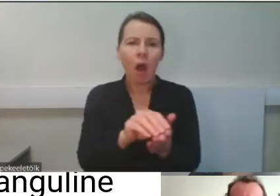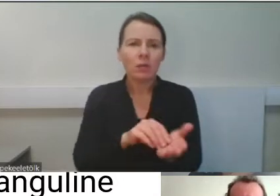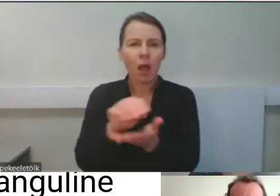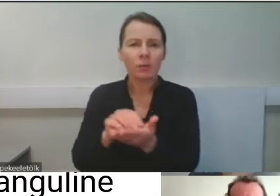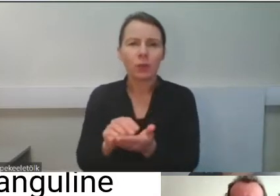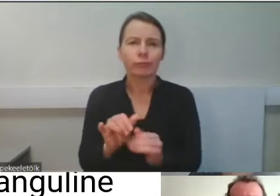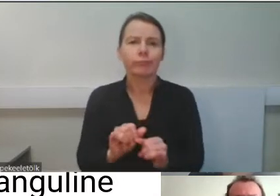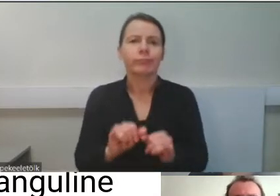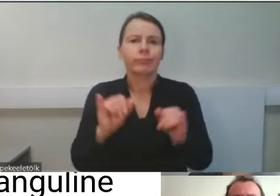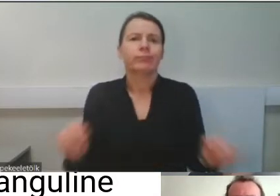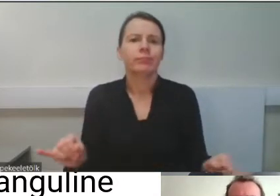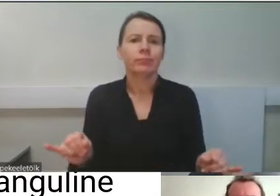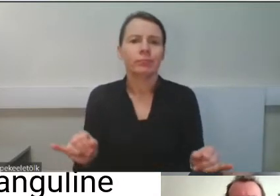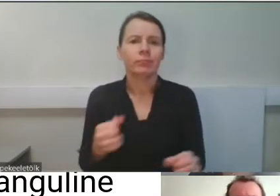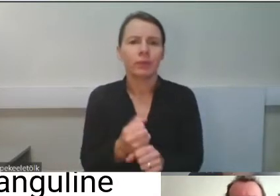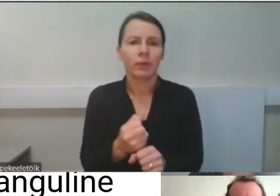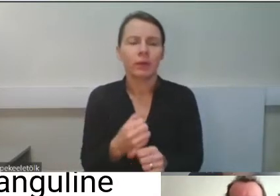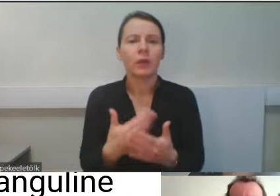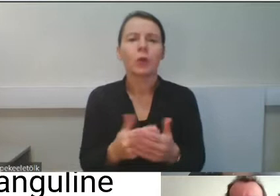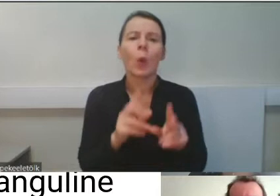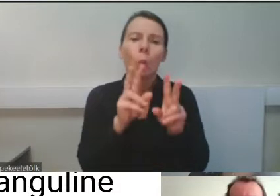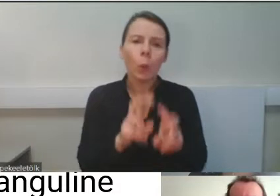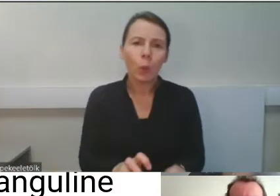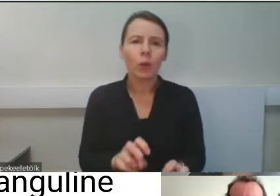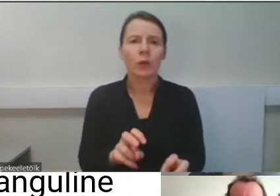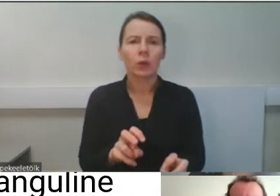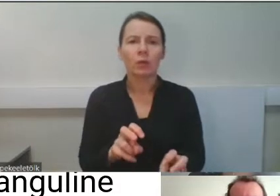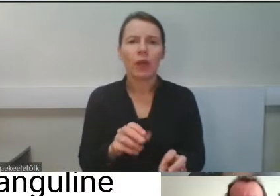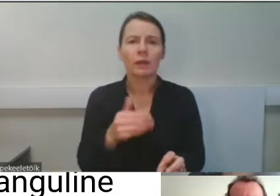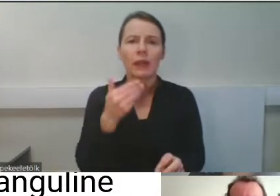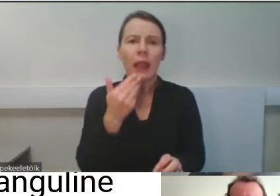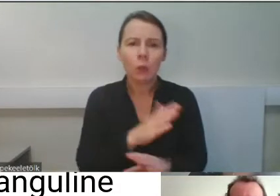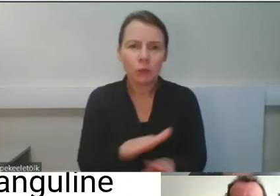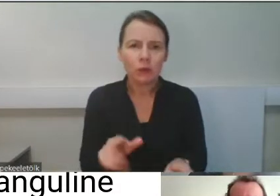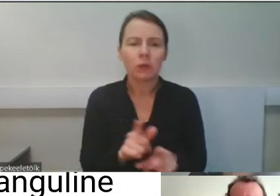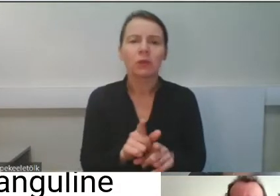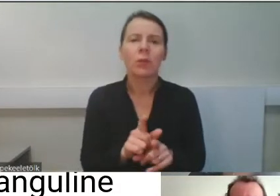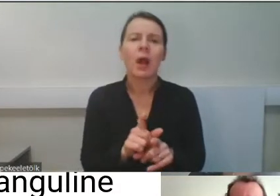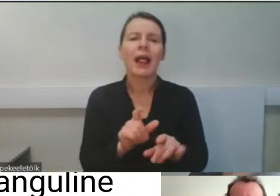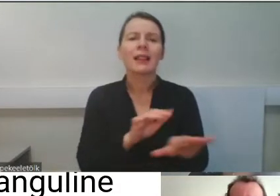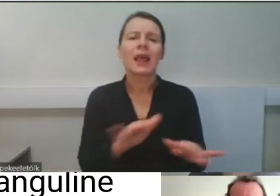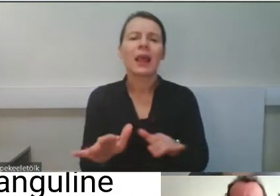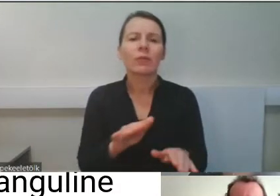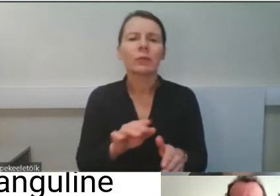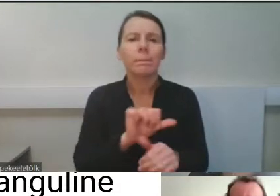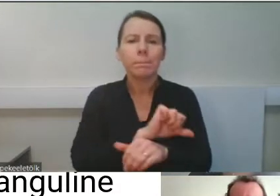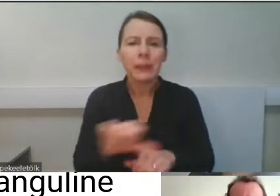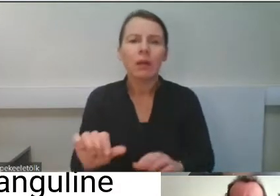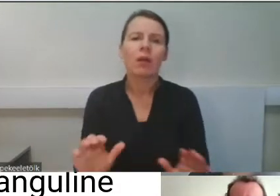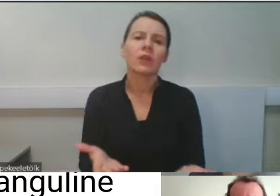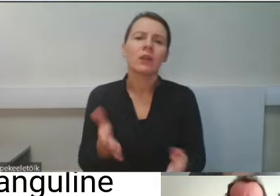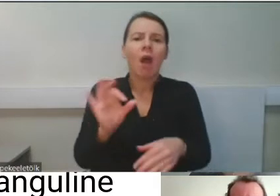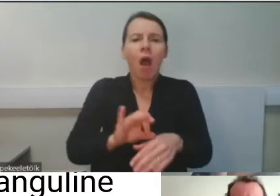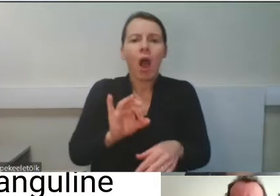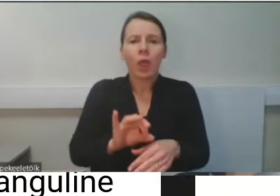veel vaadata siis nii-öelda ametliku registriandmete järgi veel inimeste olukorda. Et on siis